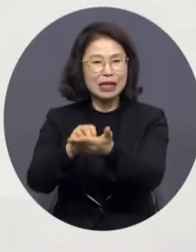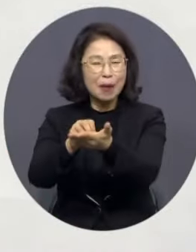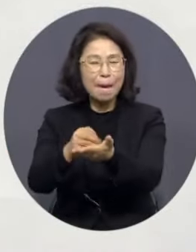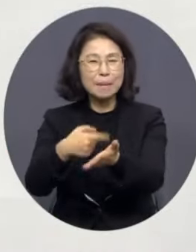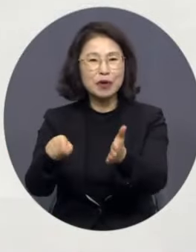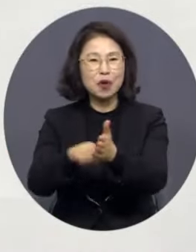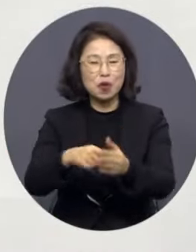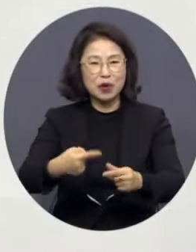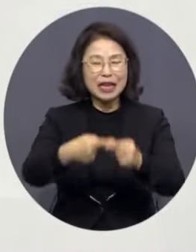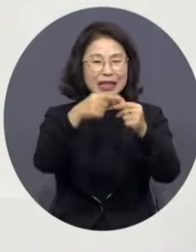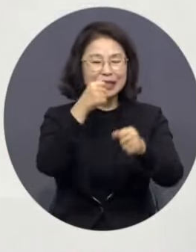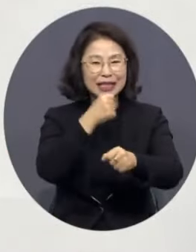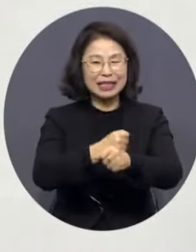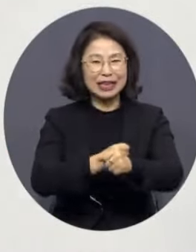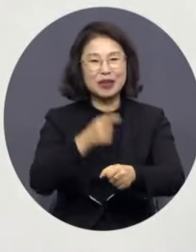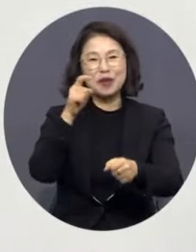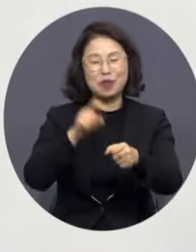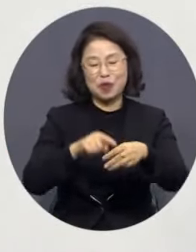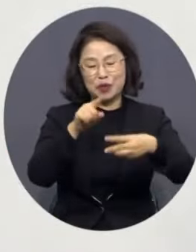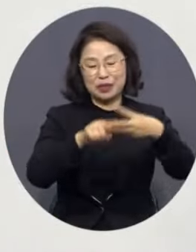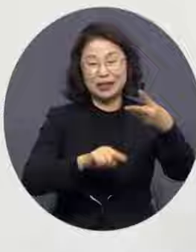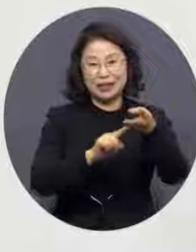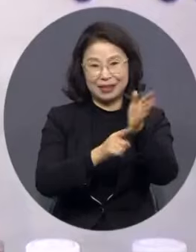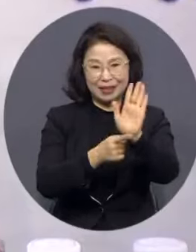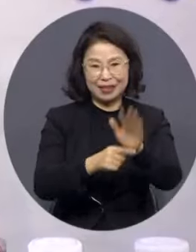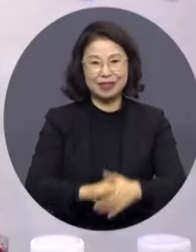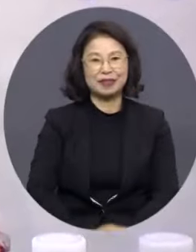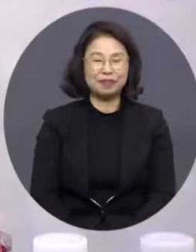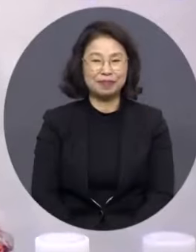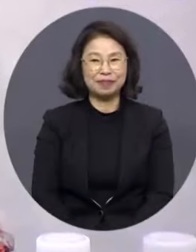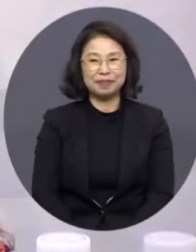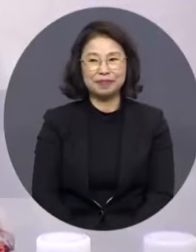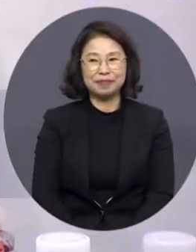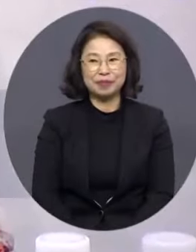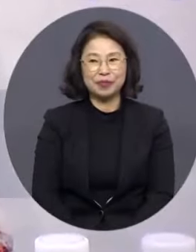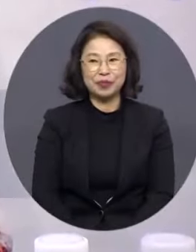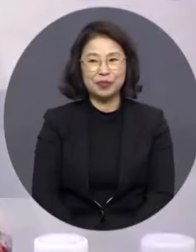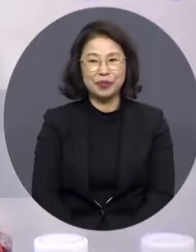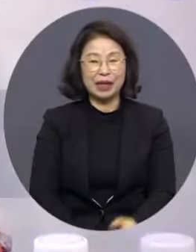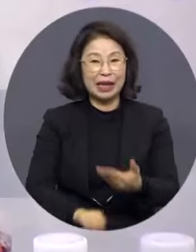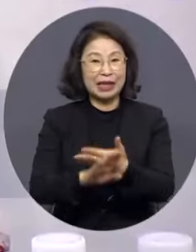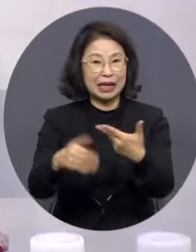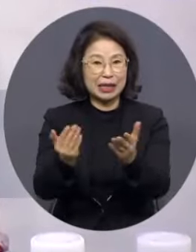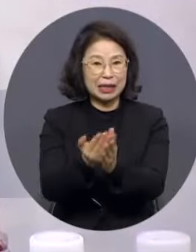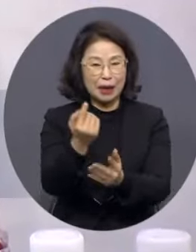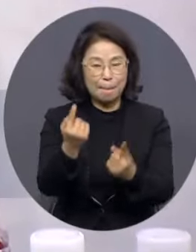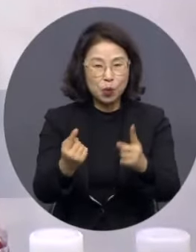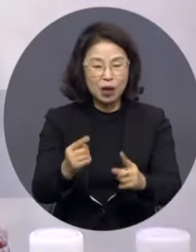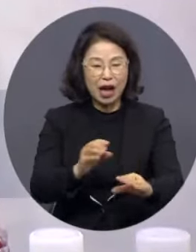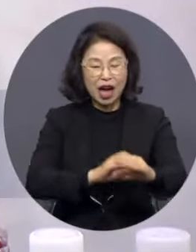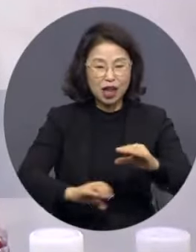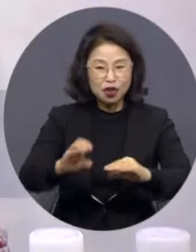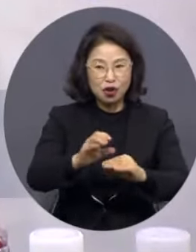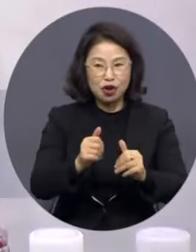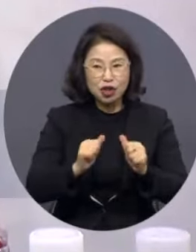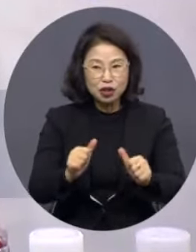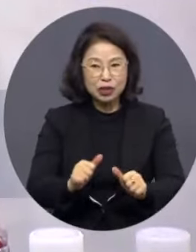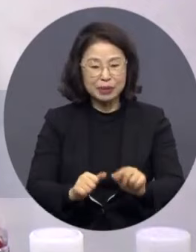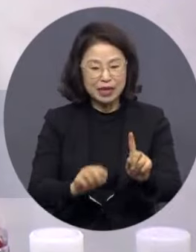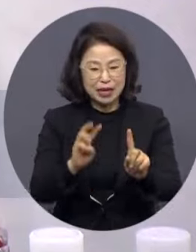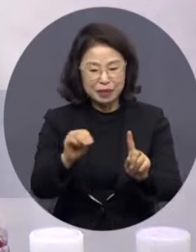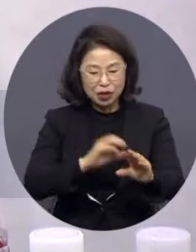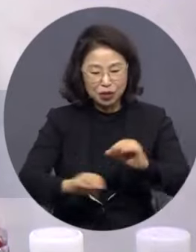우승에 도전하는 세 가지 목표를 공개했습니다. 남들보다 한 발, 남들보다